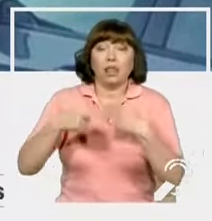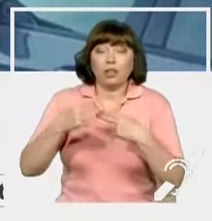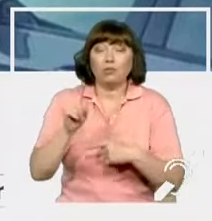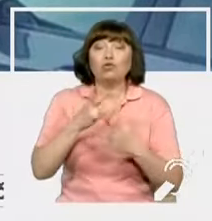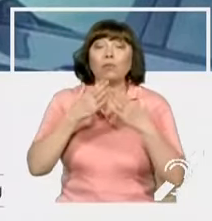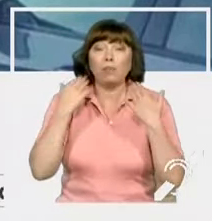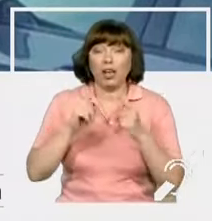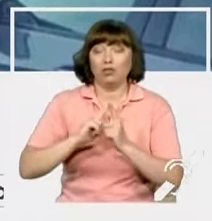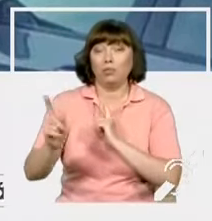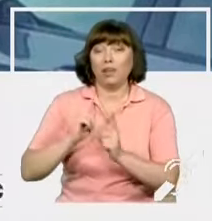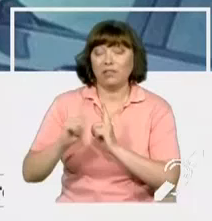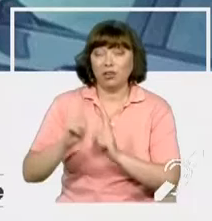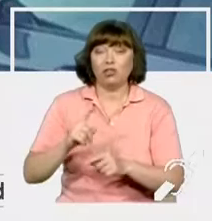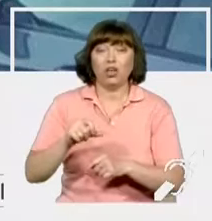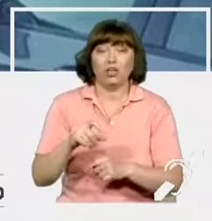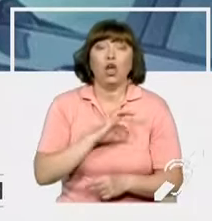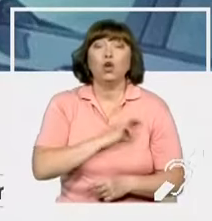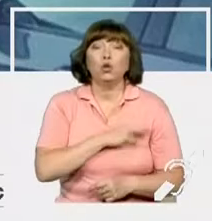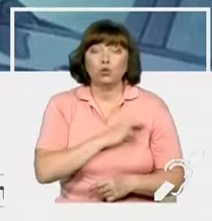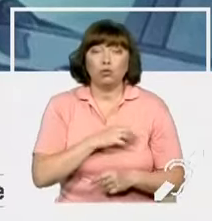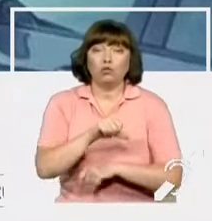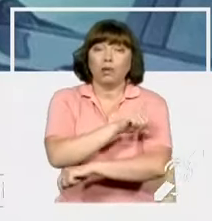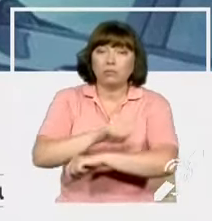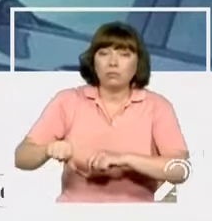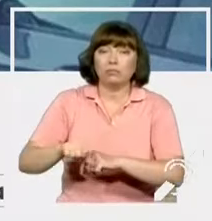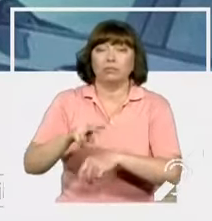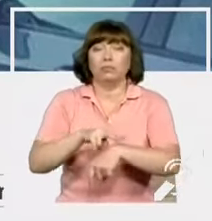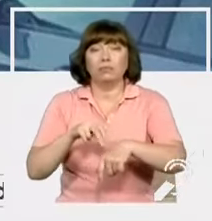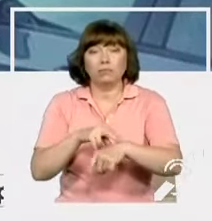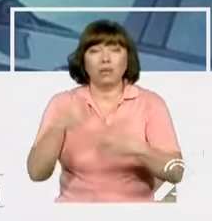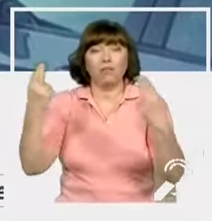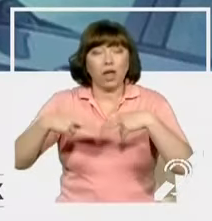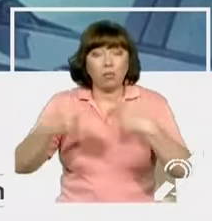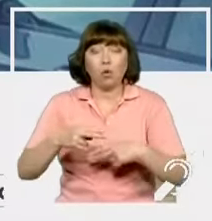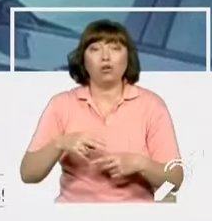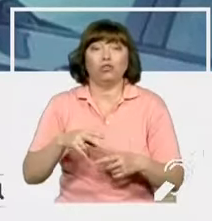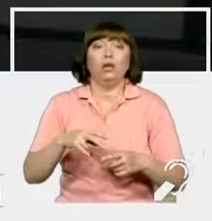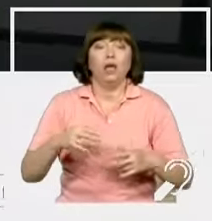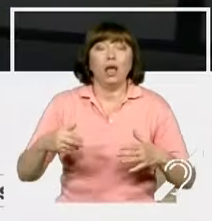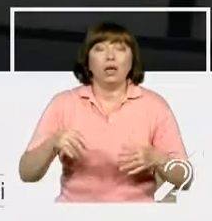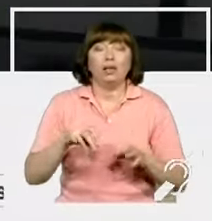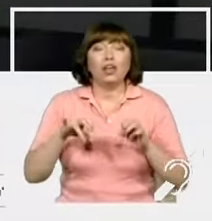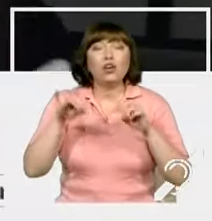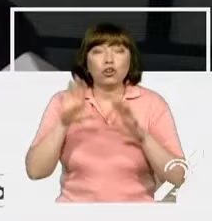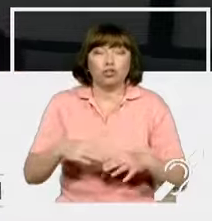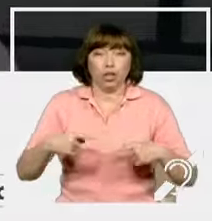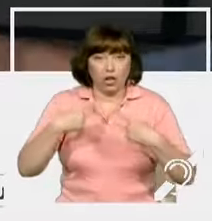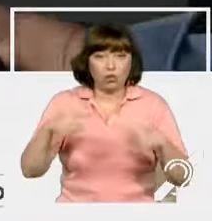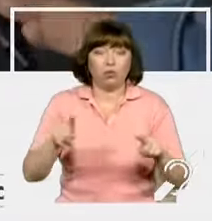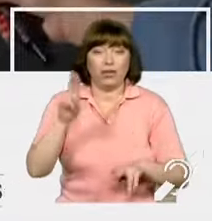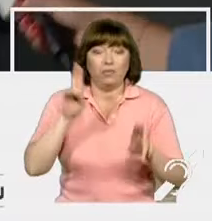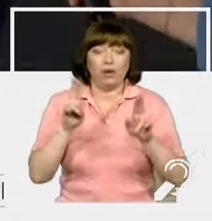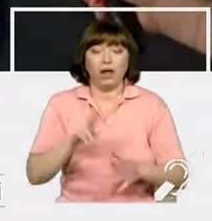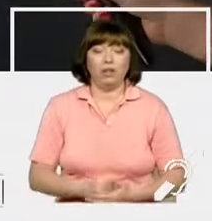fluidiza traficul, Serviciul Vamal și Poliția de Frontieră au luat măsuri suplimentare. Bună ziua!